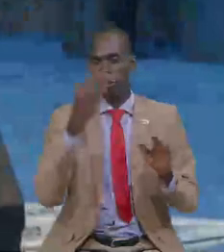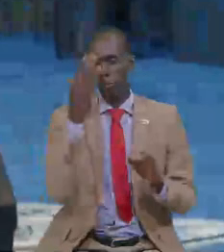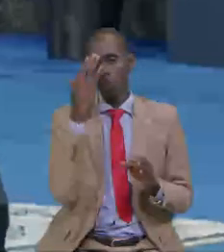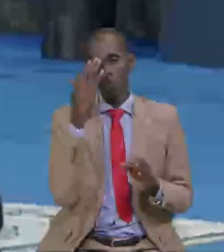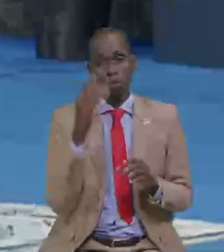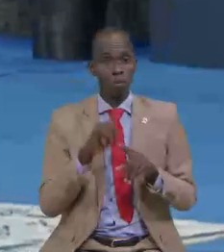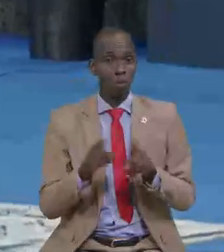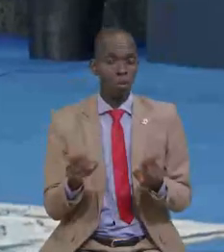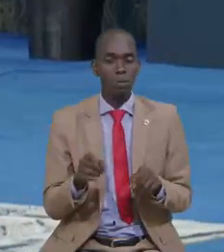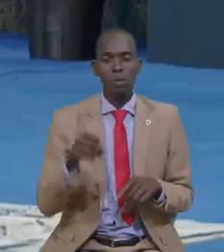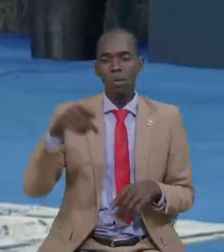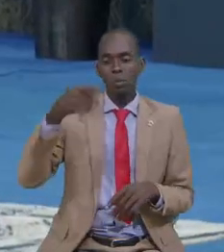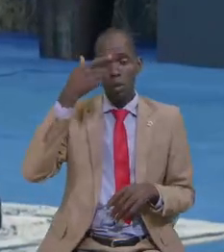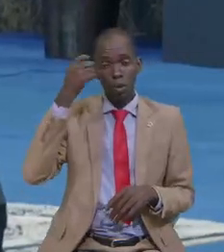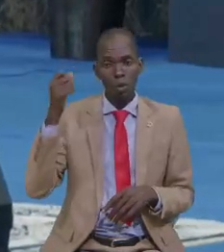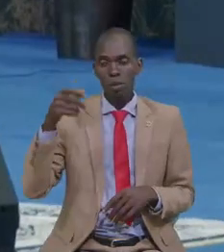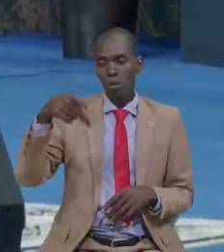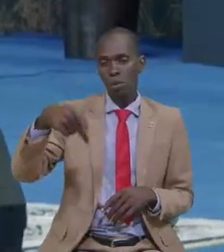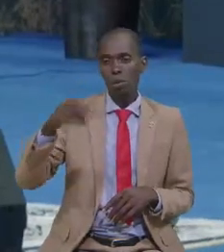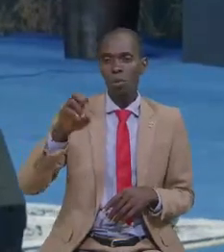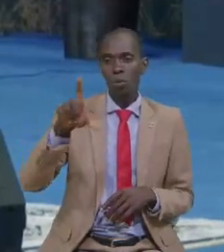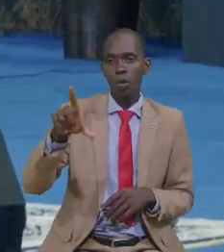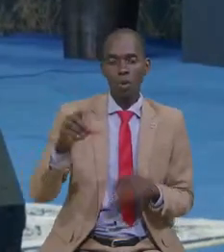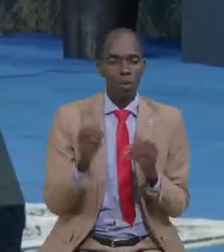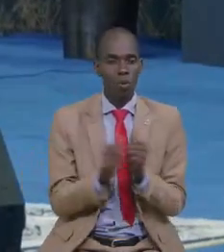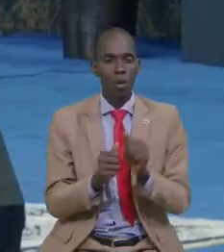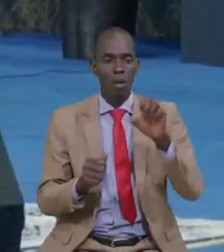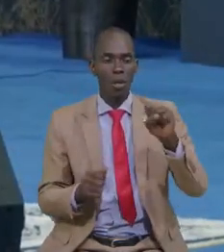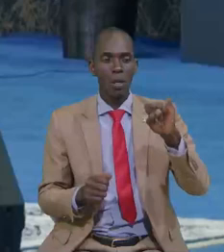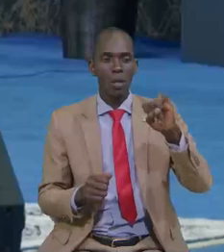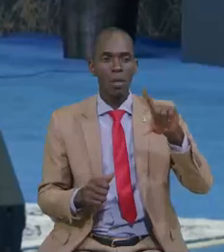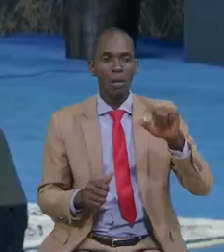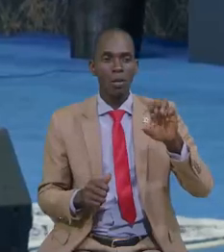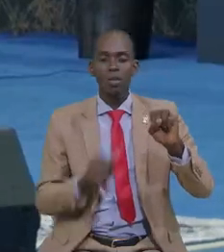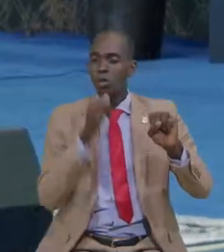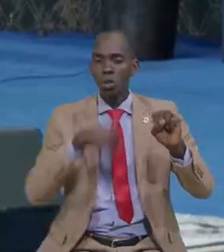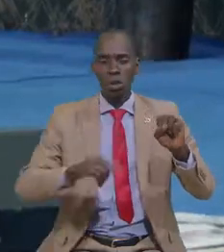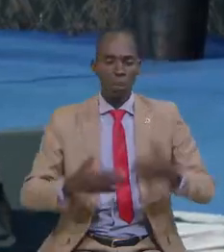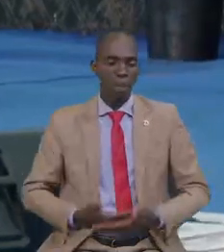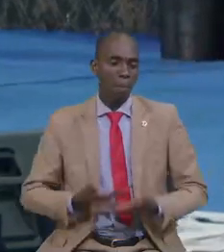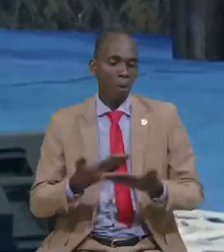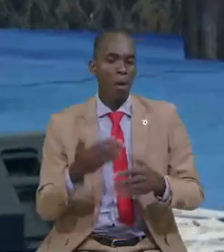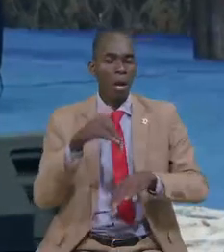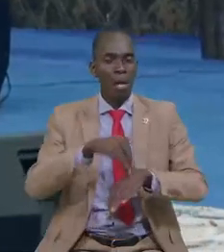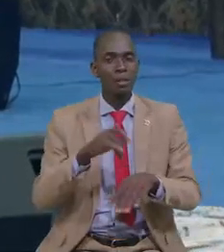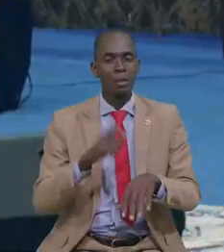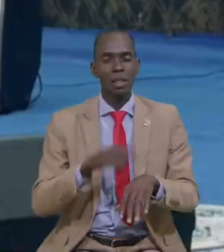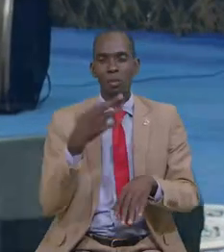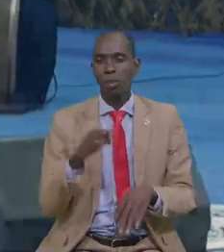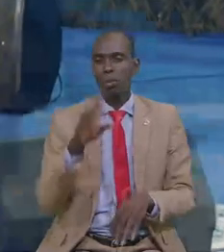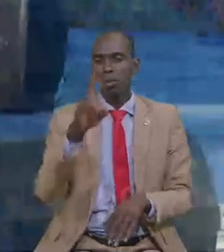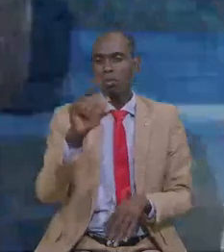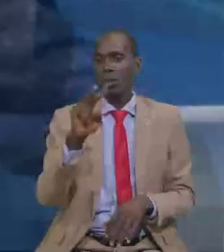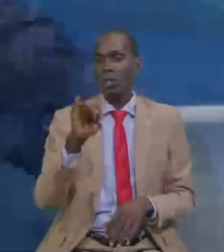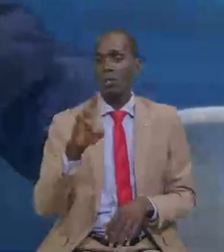pas. Parce que vous voyez, Paul et Silas, ouais, et au temps de David, ils n'étaient pas nés. Mais dans le